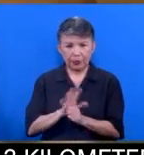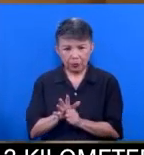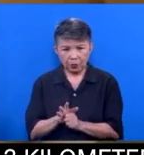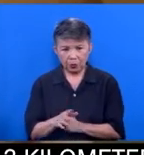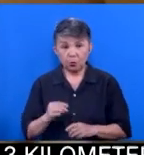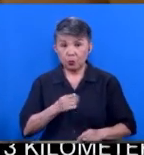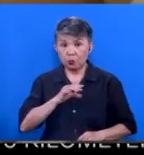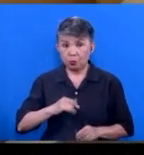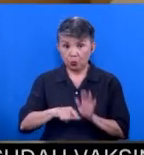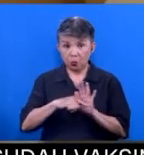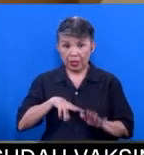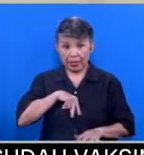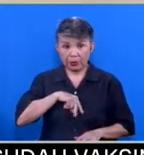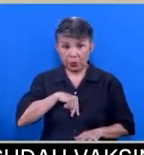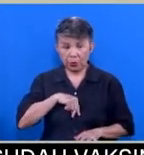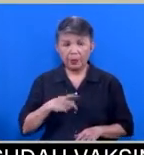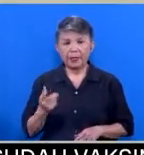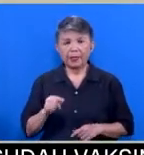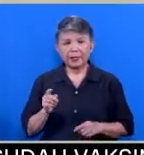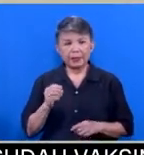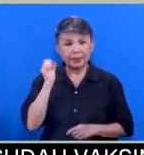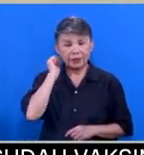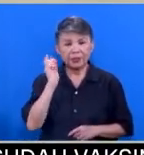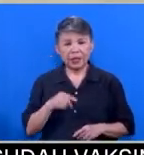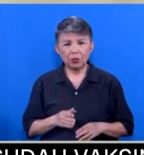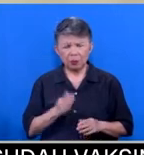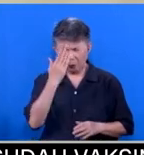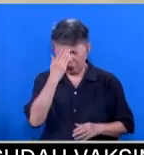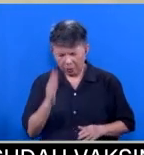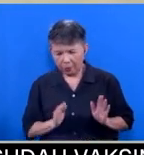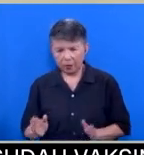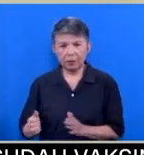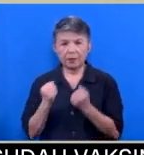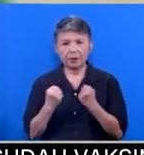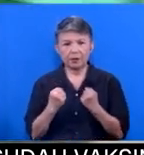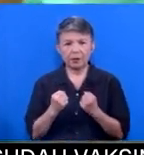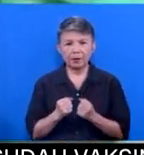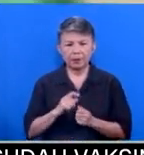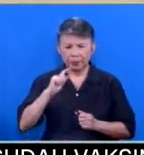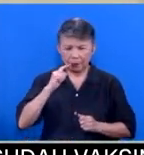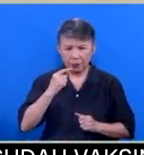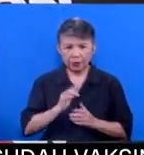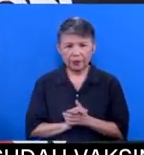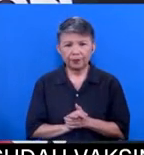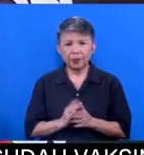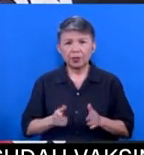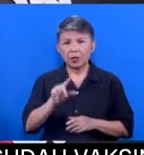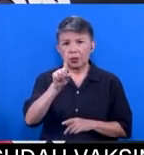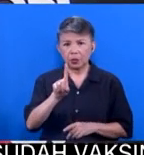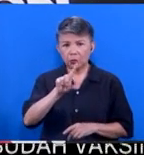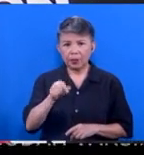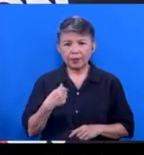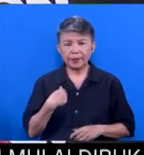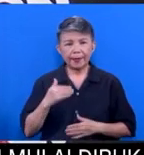covert Ayu dan Feby selalu berusaha patuh menerapkan protokol kesehatan yang ketat software sebulan ini malah